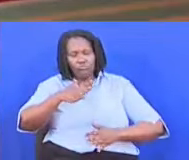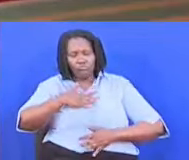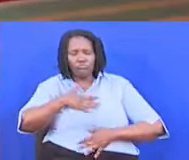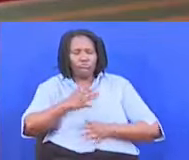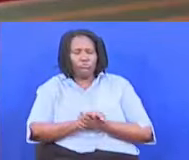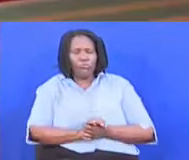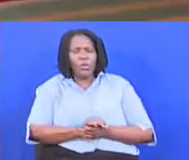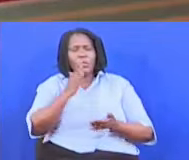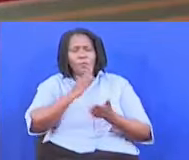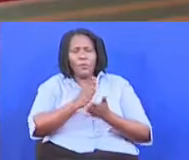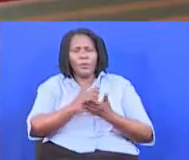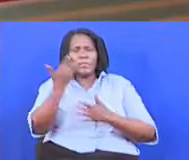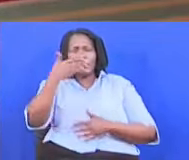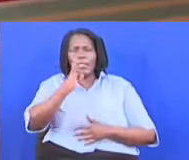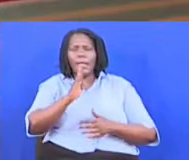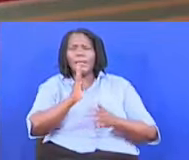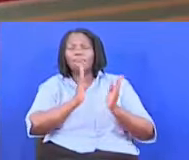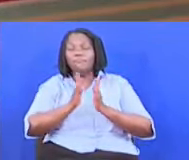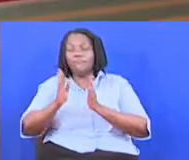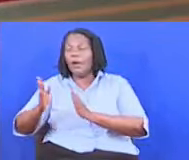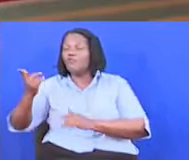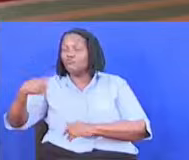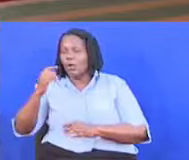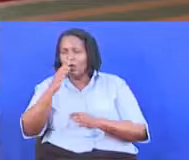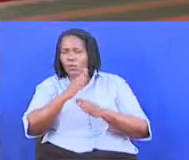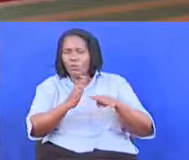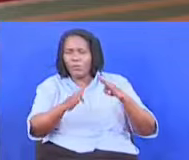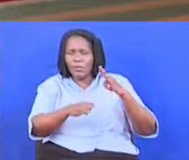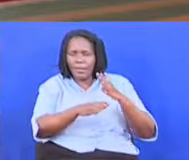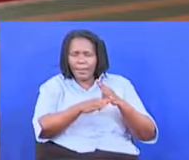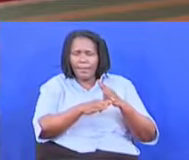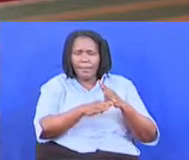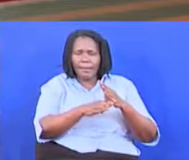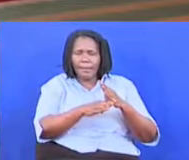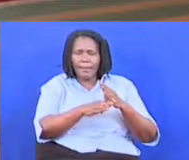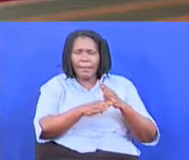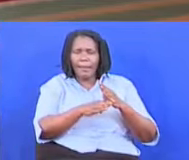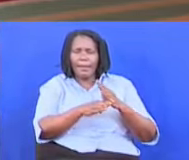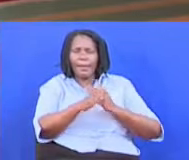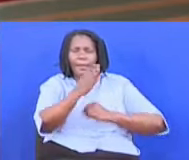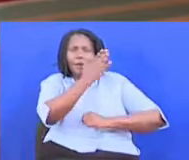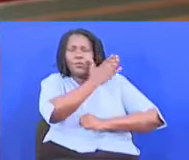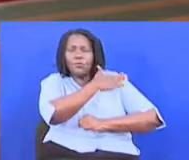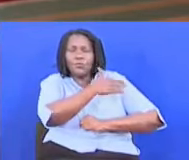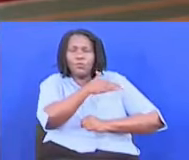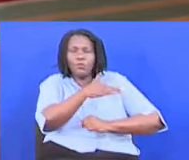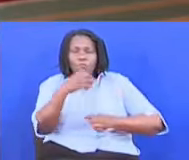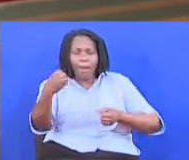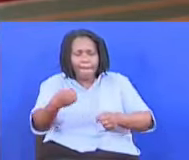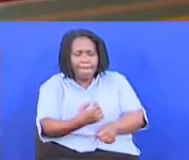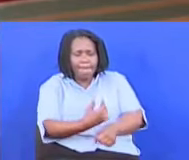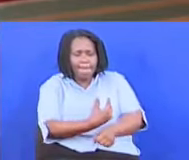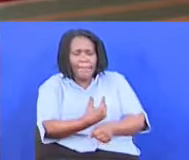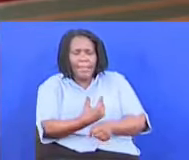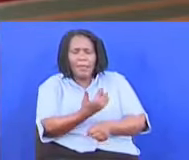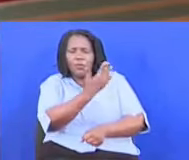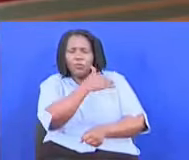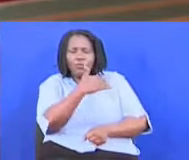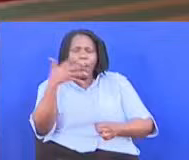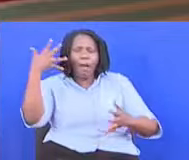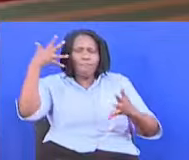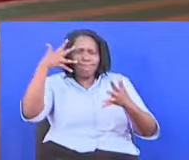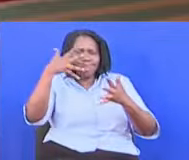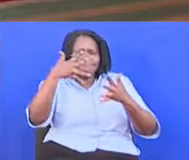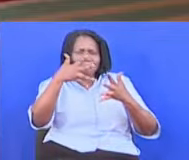Ni kweli tunao mpango wa serikali kujenga huduma za saratani za mionzi kwa njia ya mionzi hospitali ya